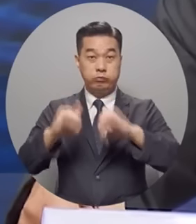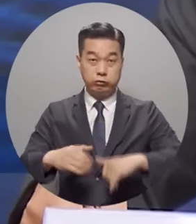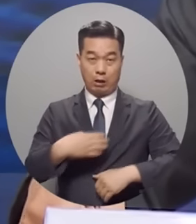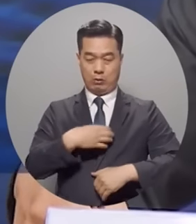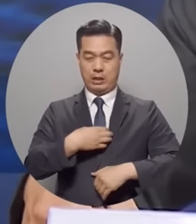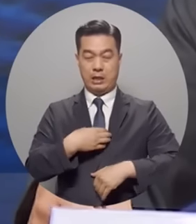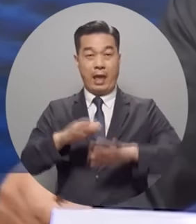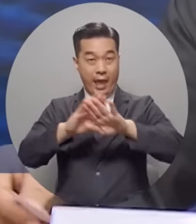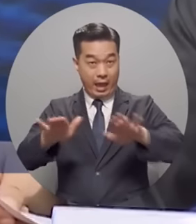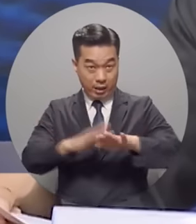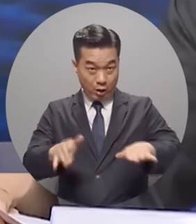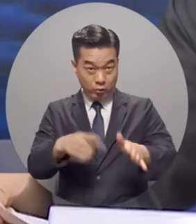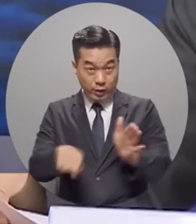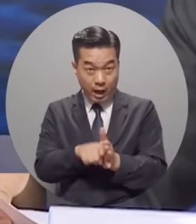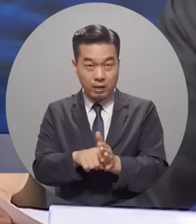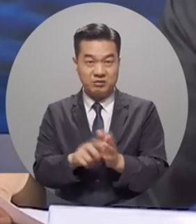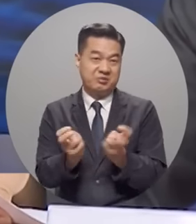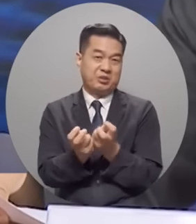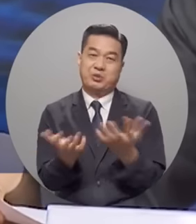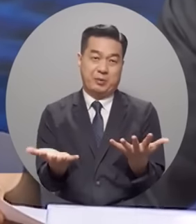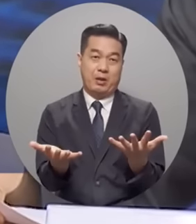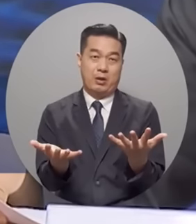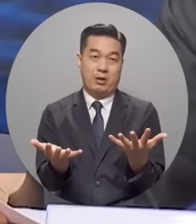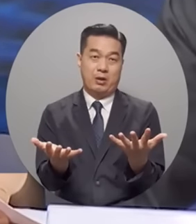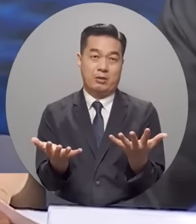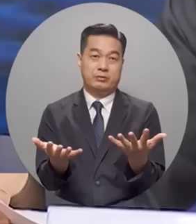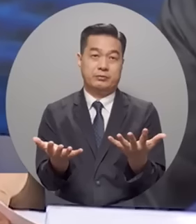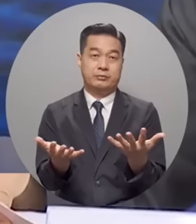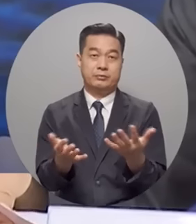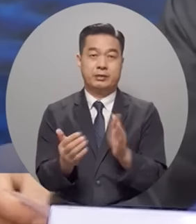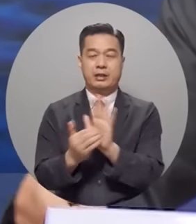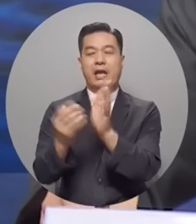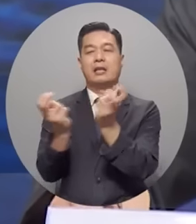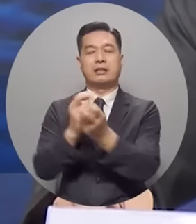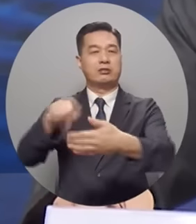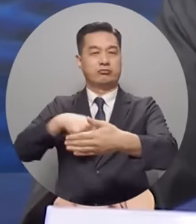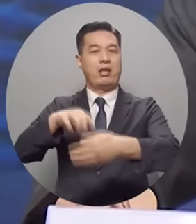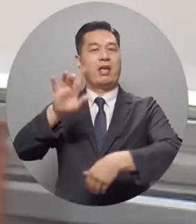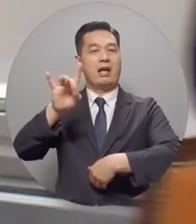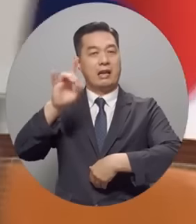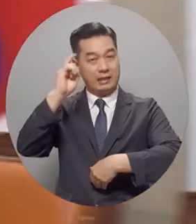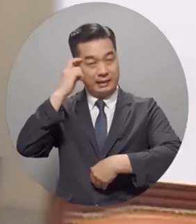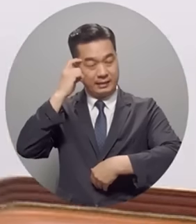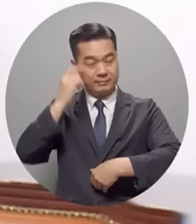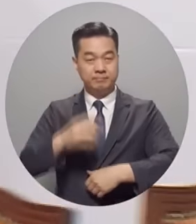위한 불가피한 대안 중의 하나라고 생각이 됩니다.